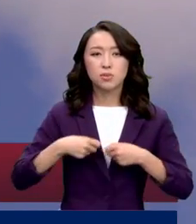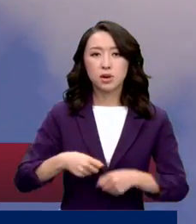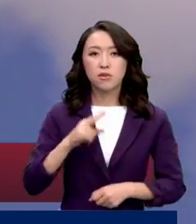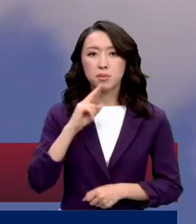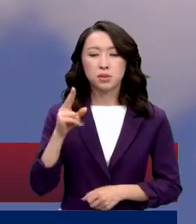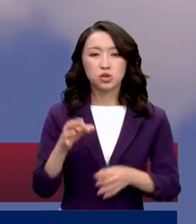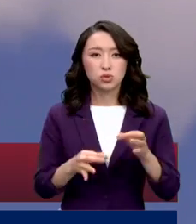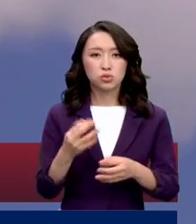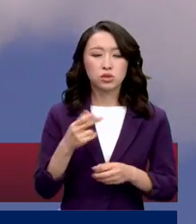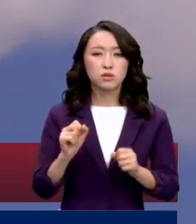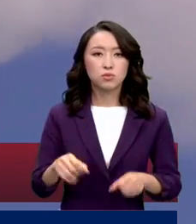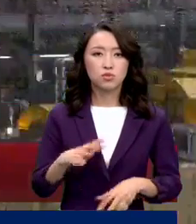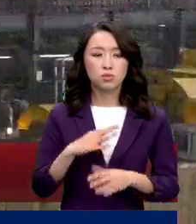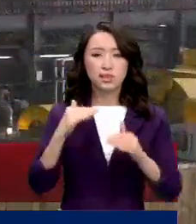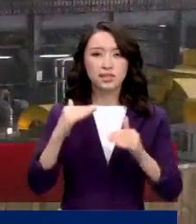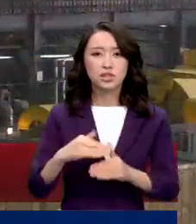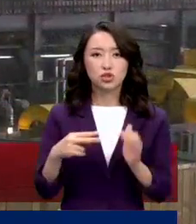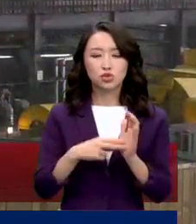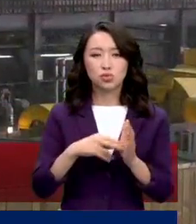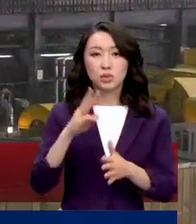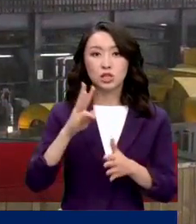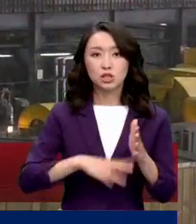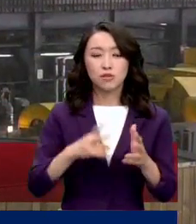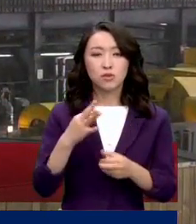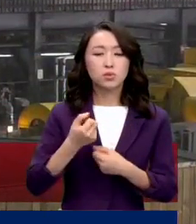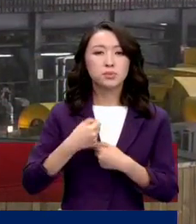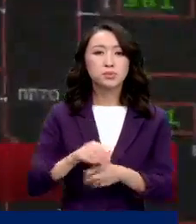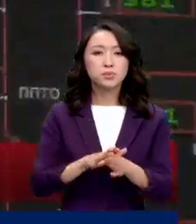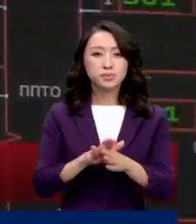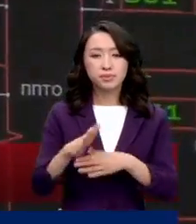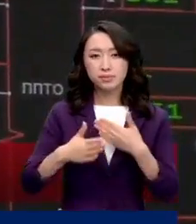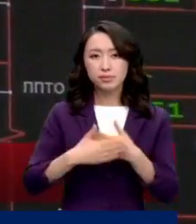суд, где, возможно, будет снижена сумма штрафа. Но избежать полностью